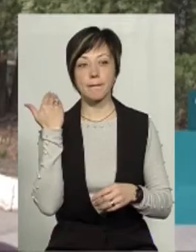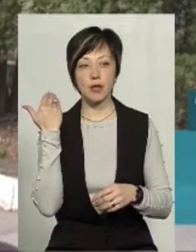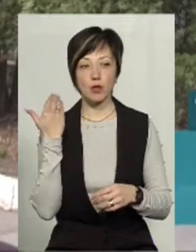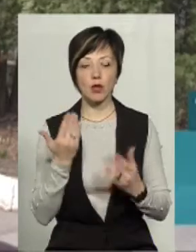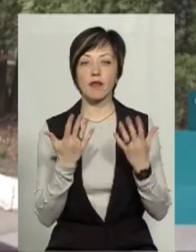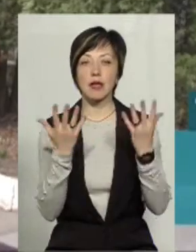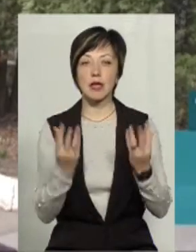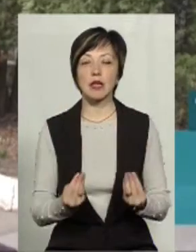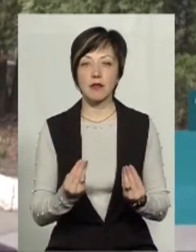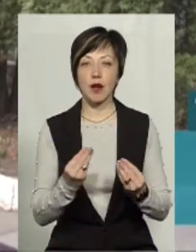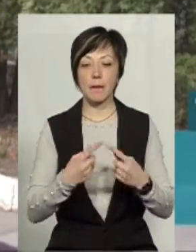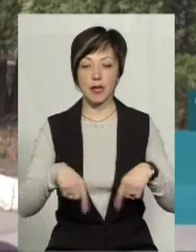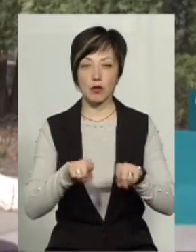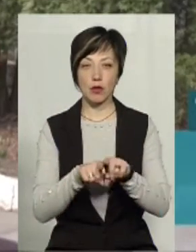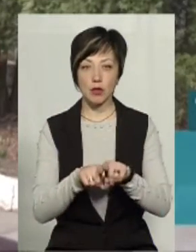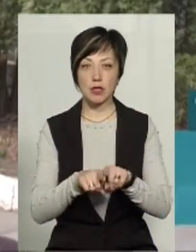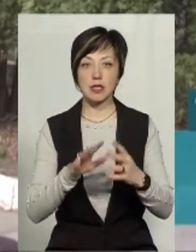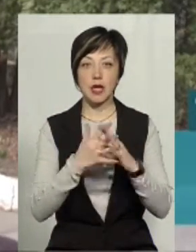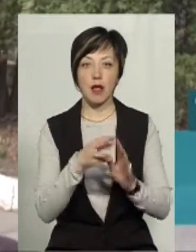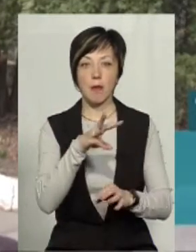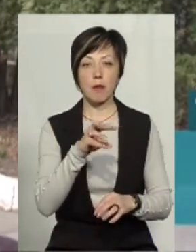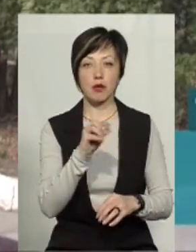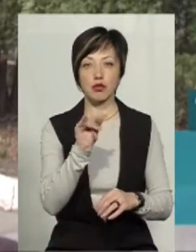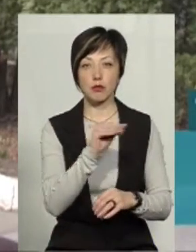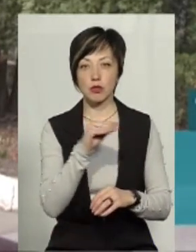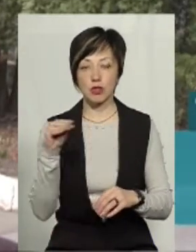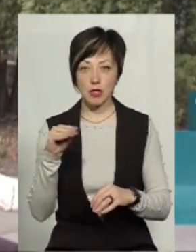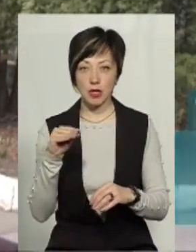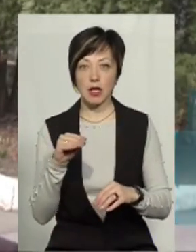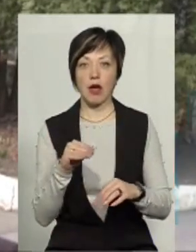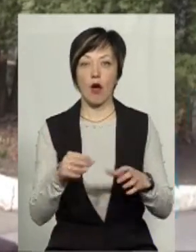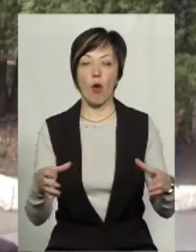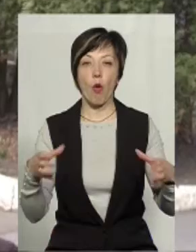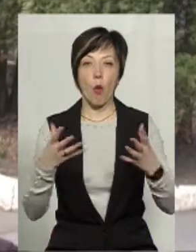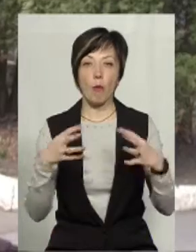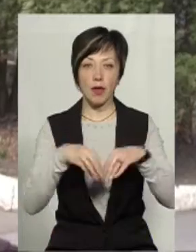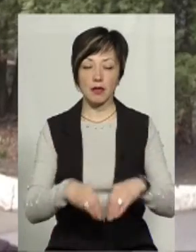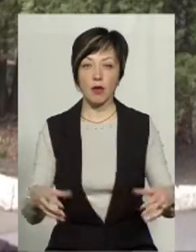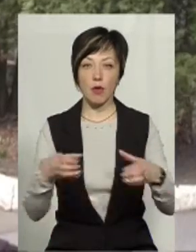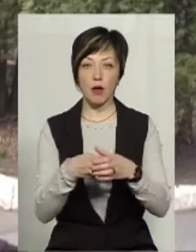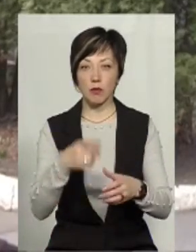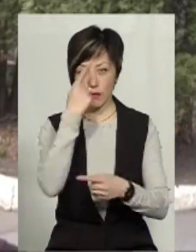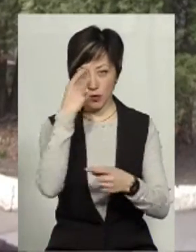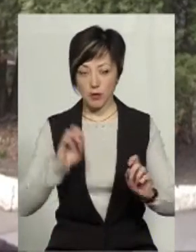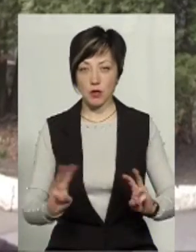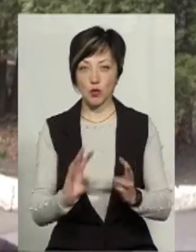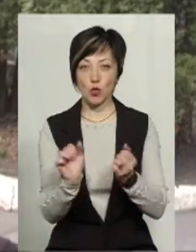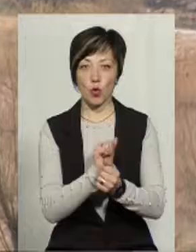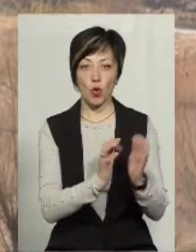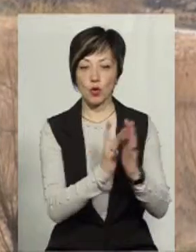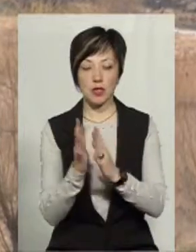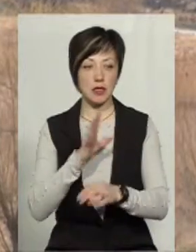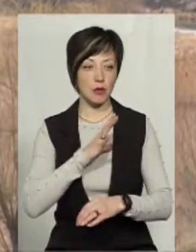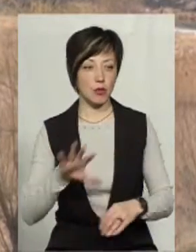підрозділів головного управління від громадян селища Меджибіж та Меджибіжської об'єднаної громади повідомлень про загоряння сухої рослинності не